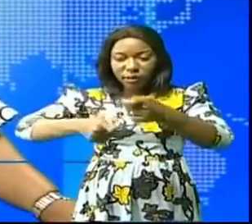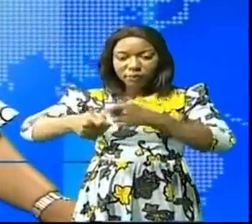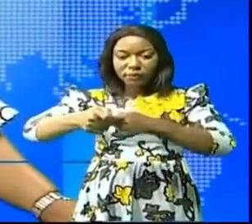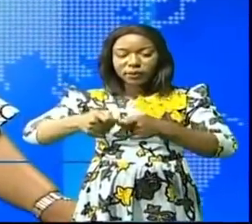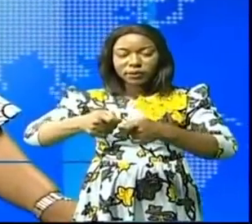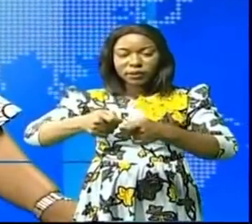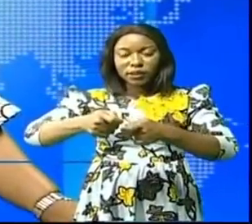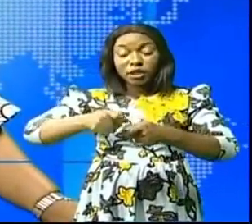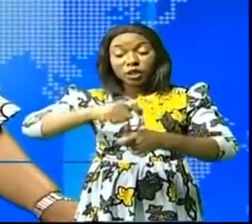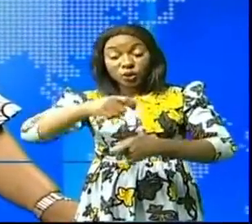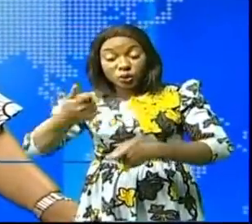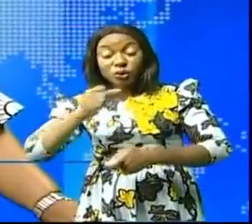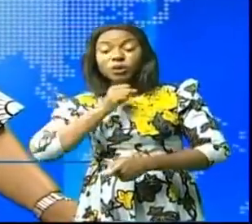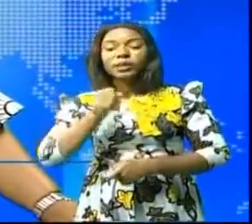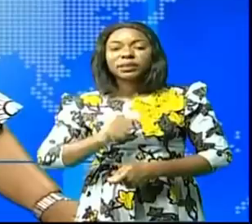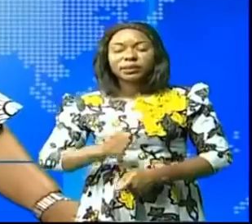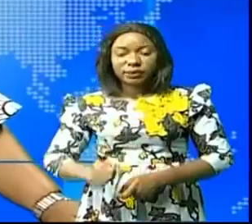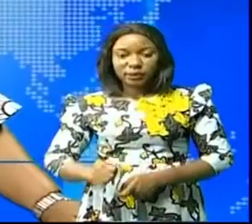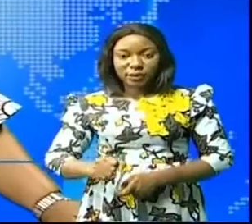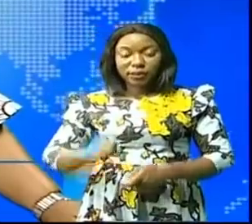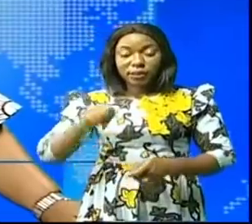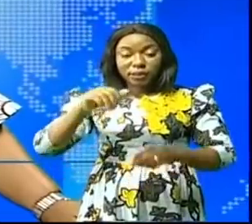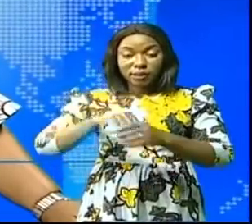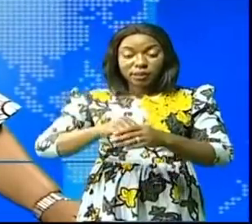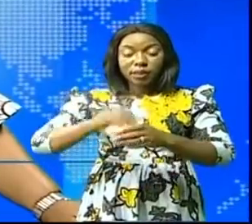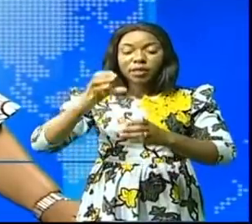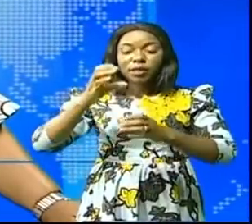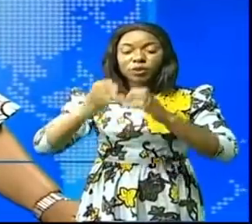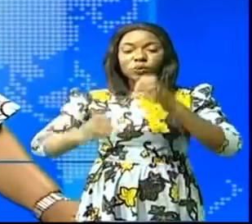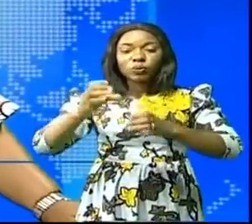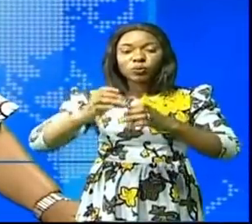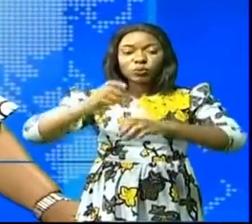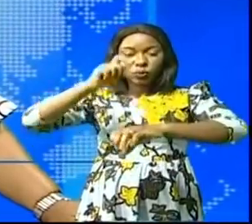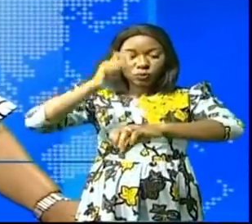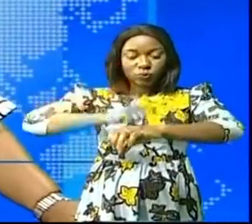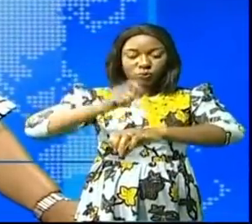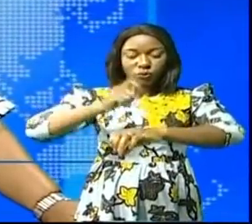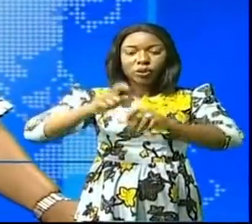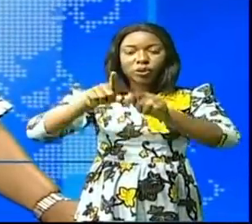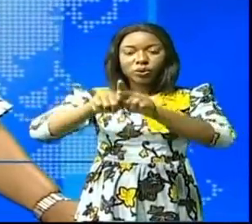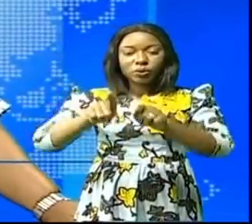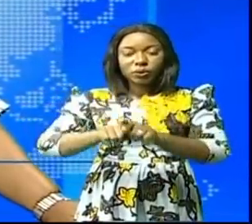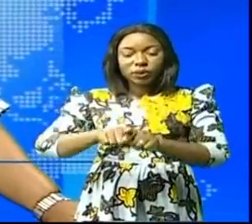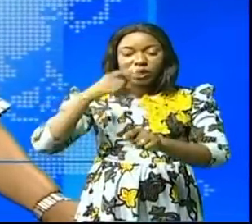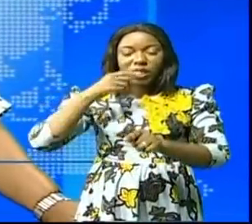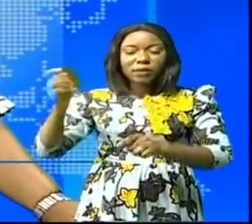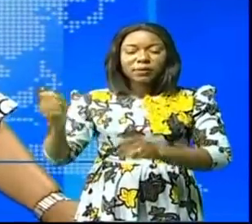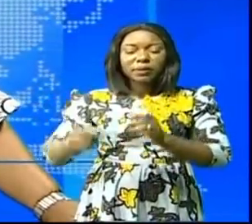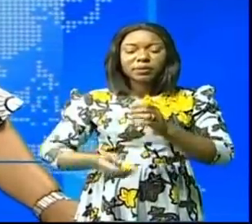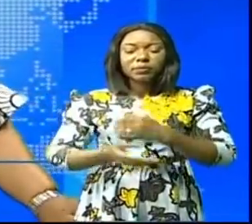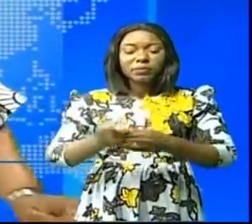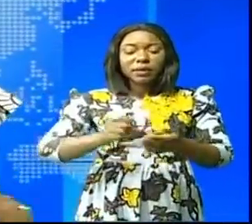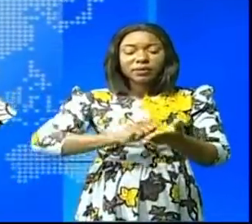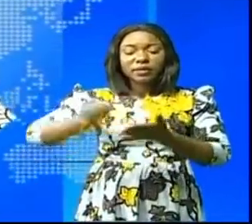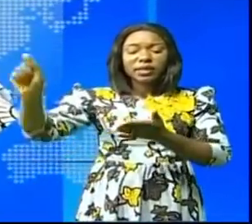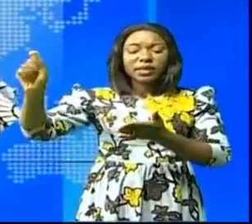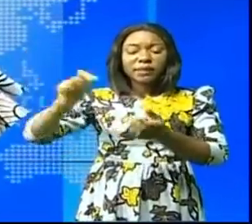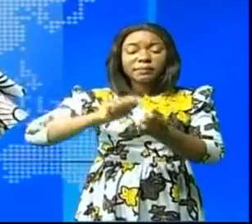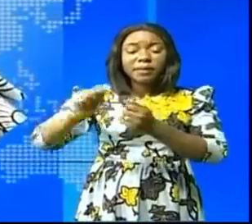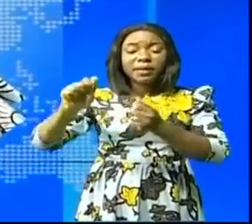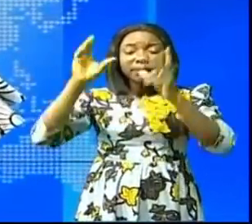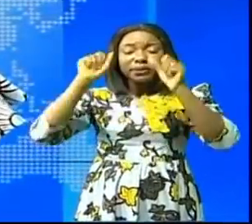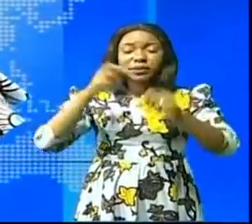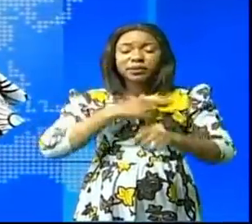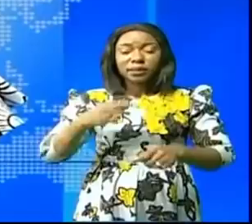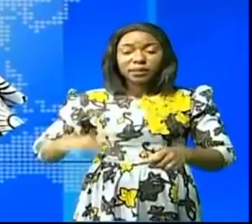Mungulu Tapangané à la Cour constitutionnelle, congrès convoqué à la demande du président de la République. C'est ce qu'on peut retenir de